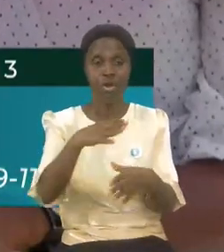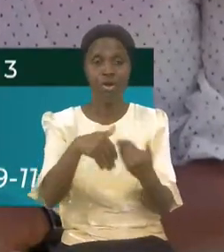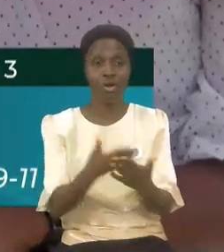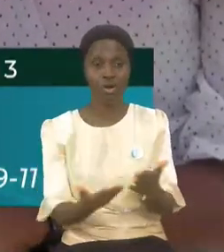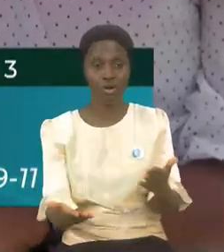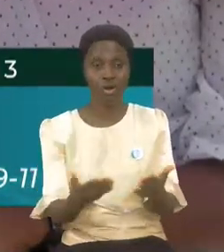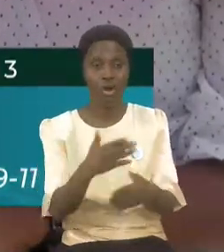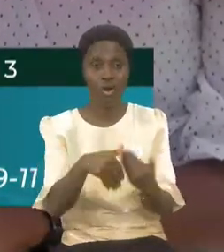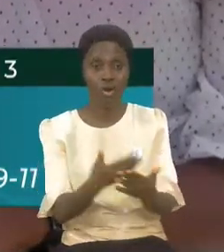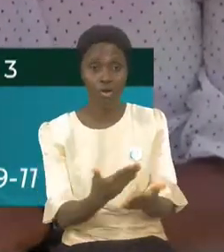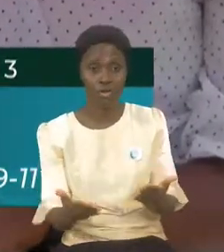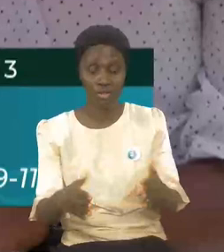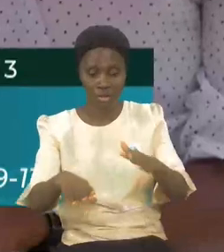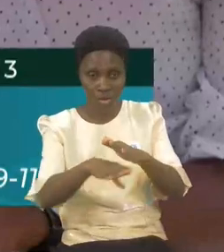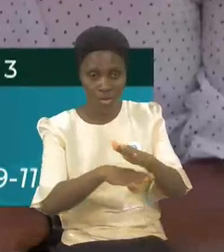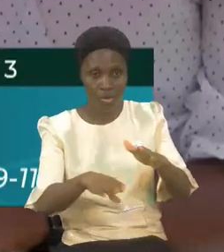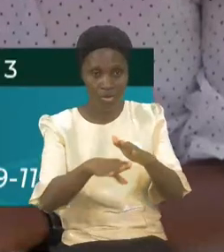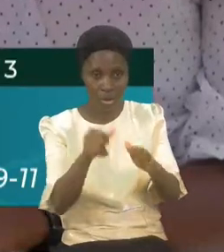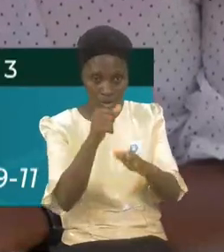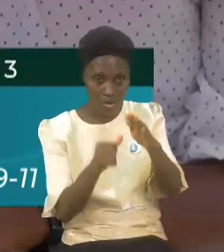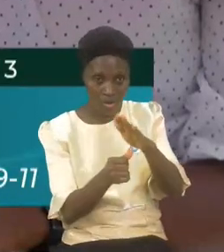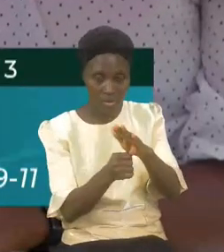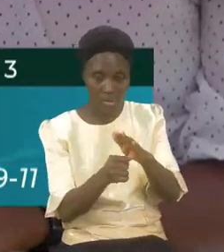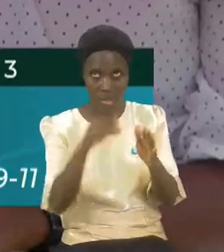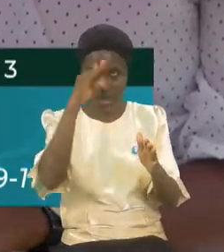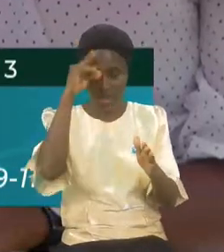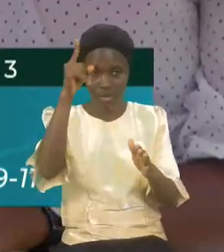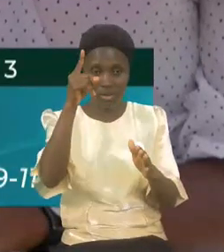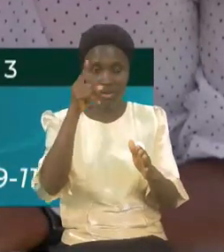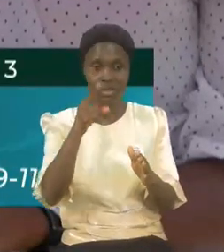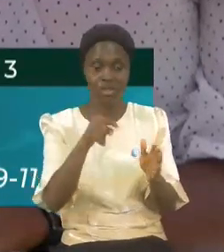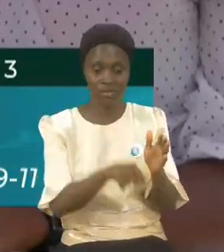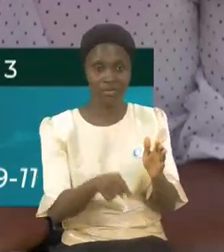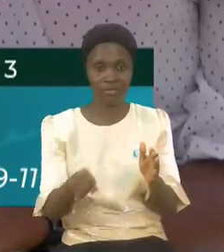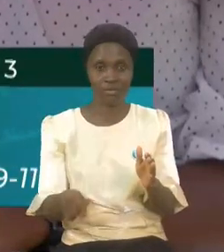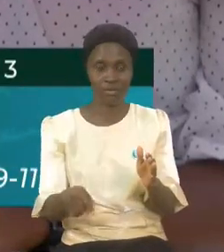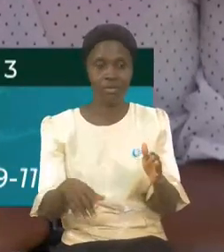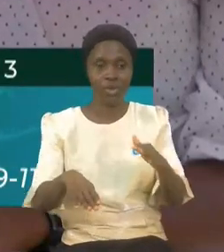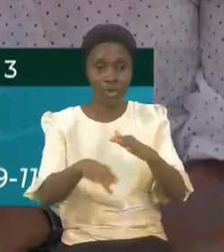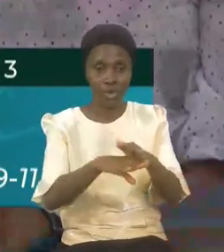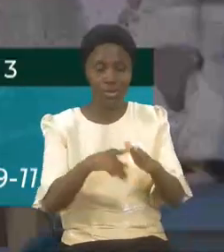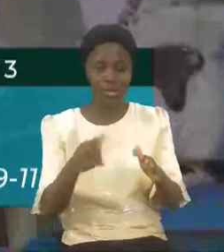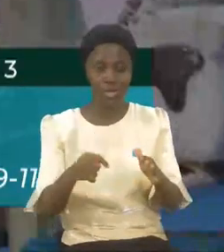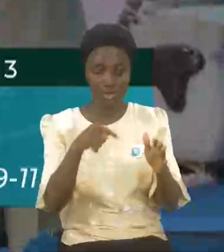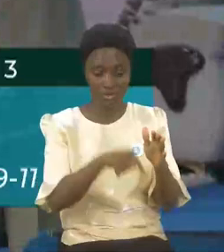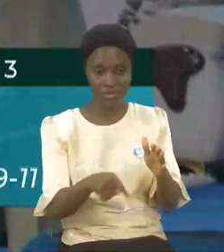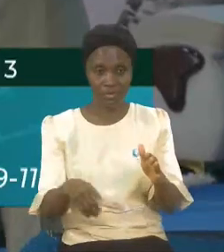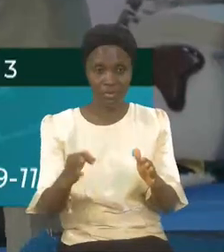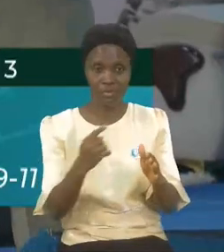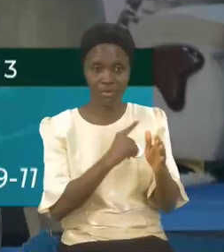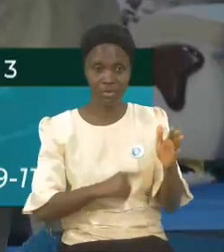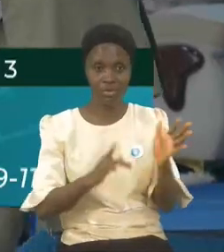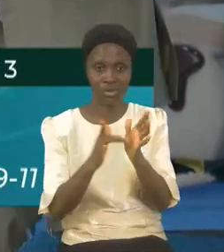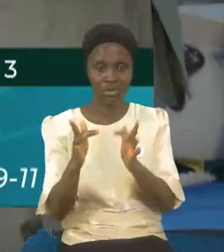a tout mis sous ses pieds. Il a tout mis sous ses pieds, sous les pieds du Seigneur Jésus-Christ. Tout pouvoir,